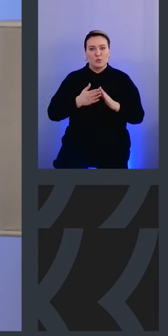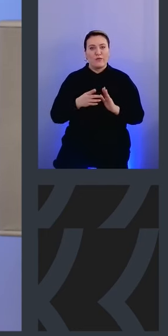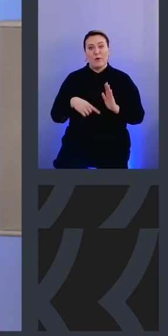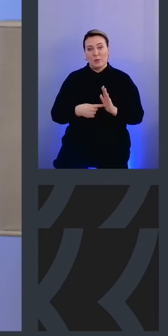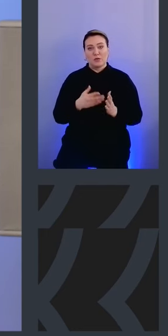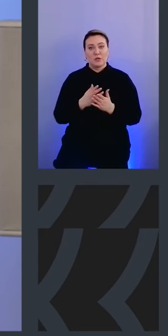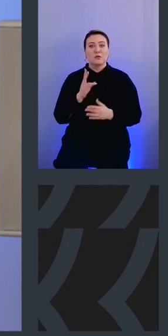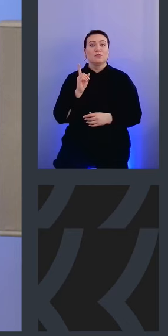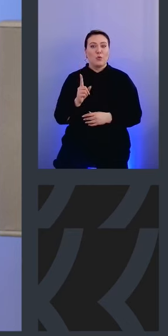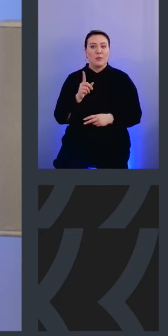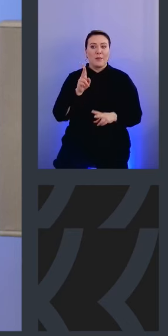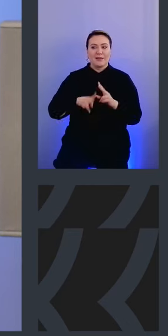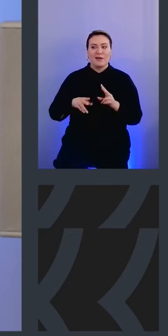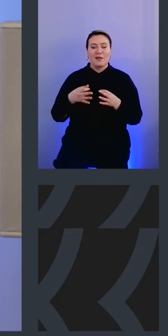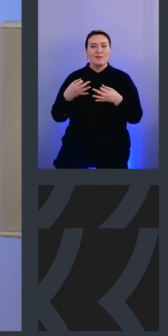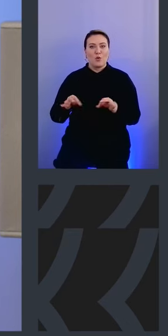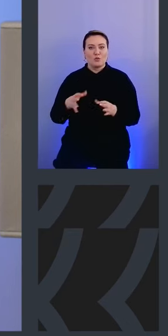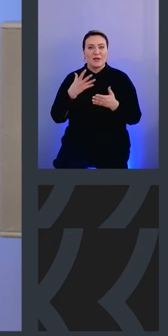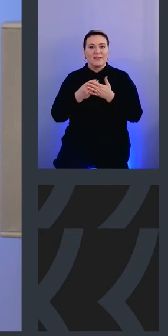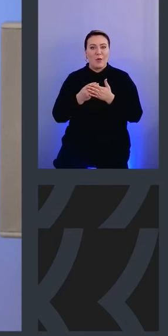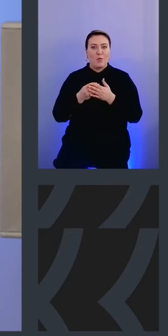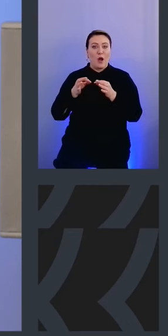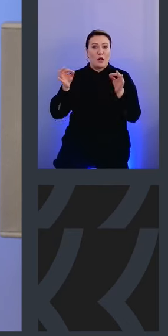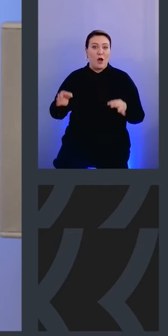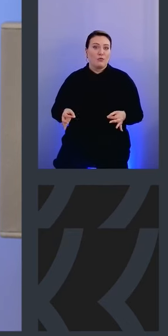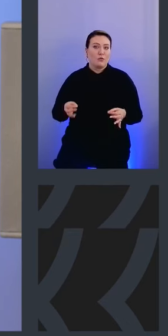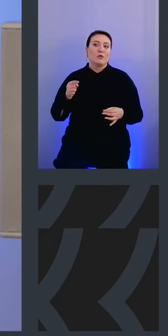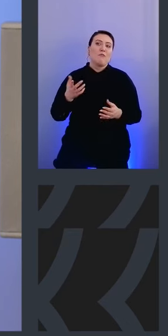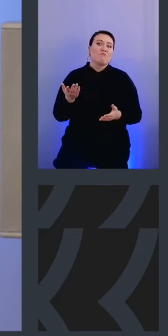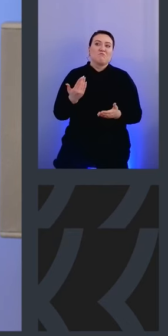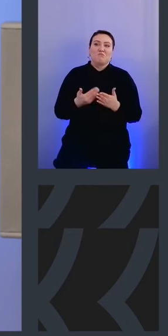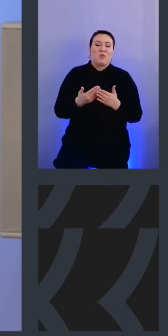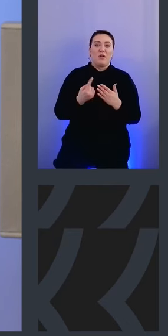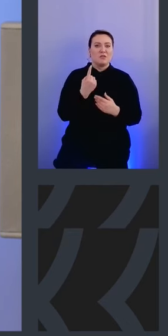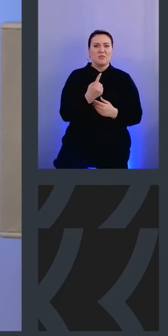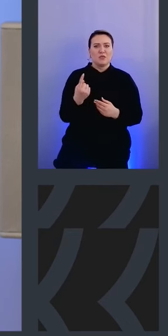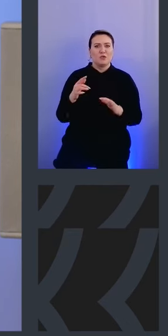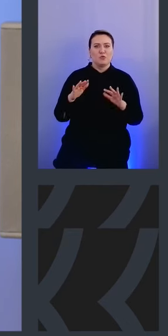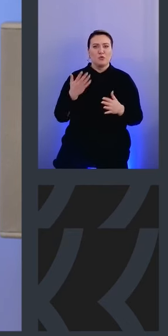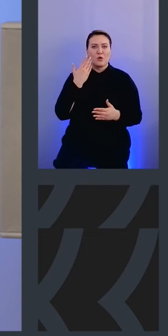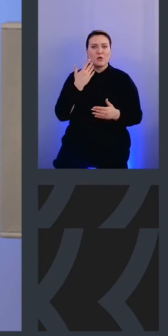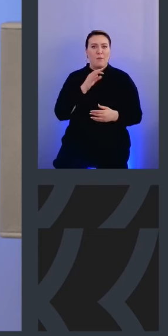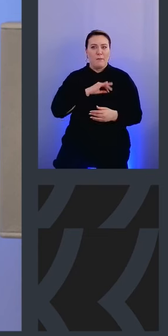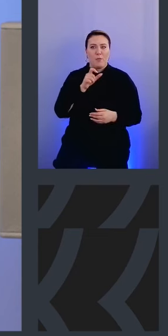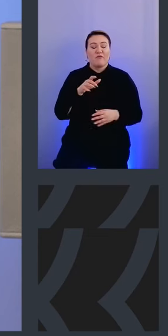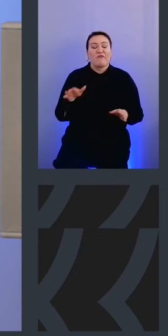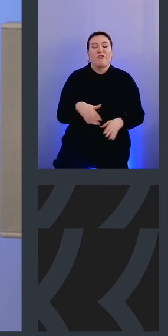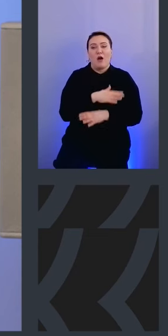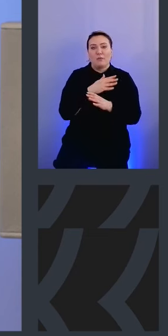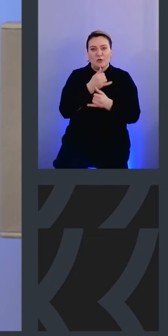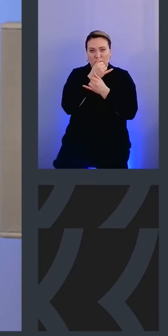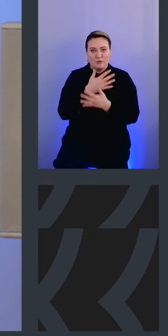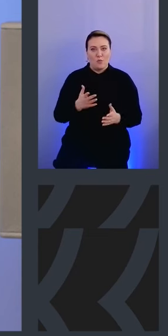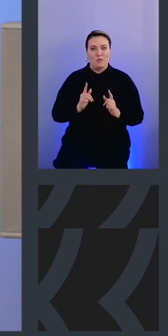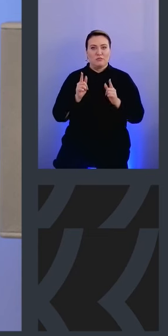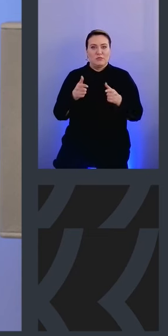Но вот именно потеря доступа к своему аккаунту, там буквально вот единичные случаи, когда пользователь вообще никак не смог зайти. То